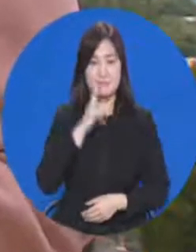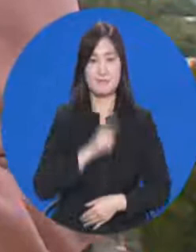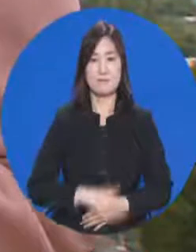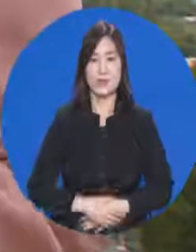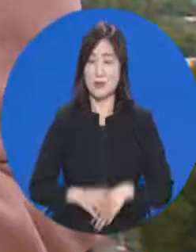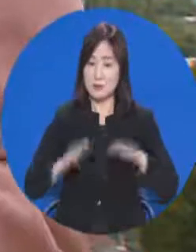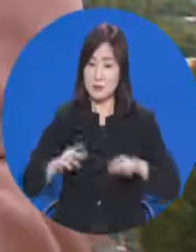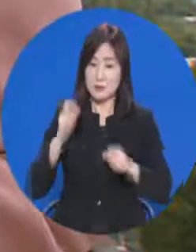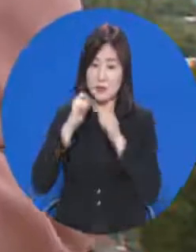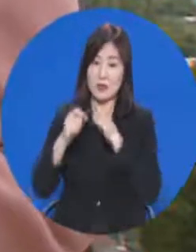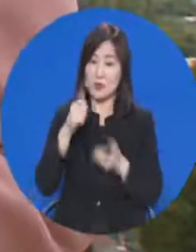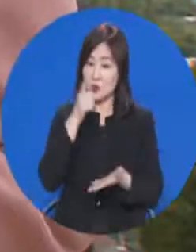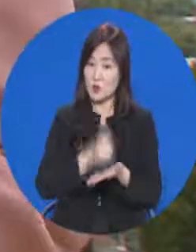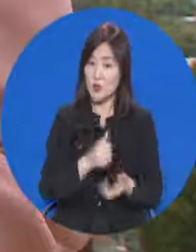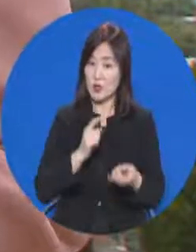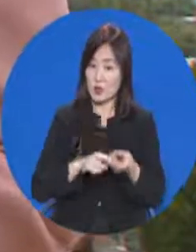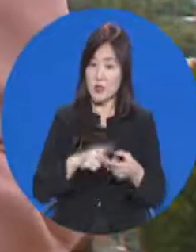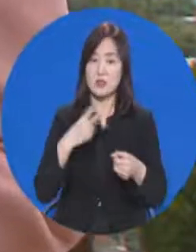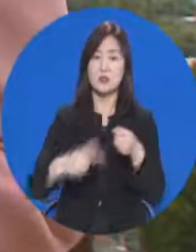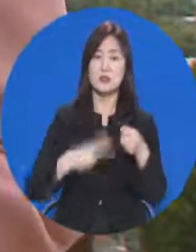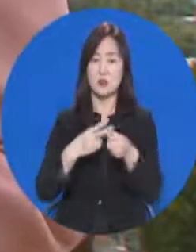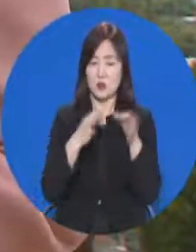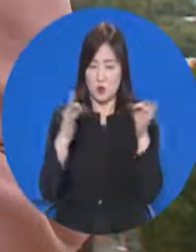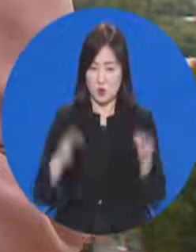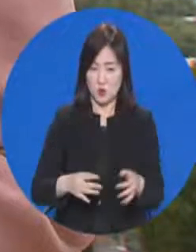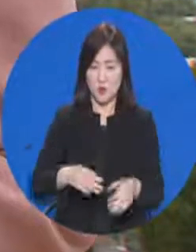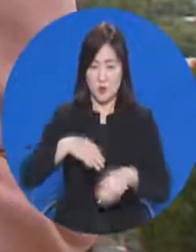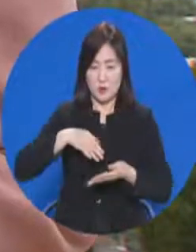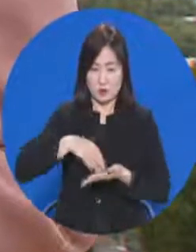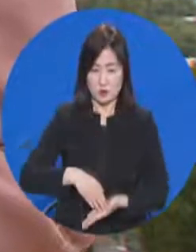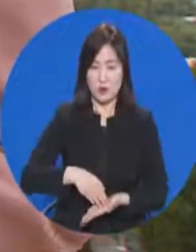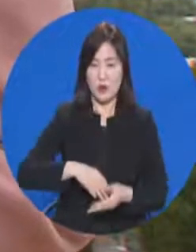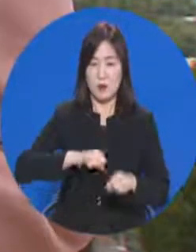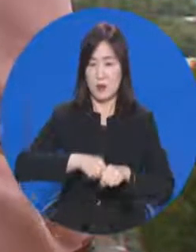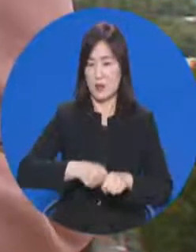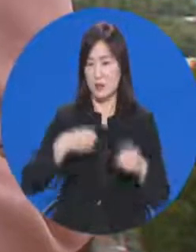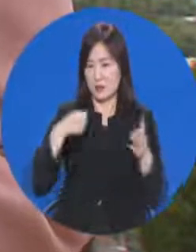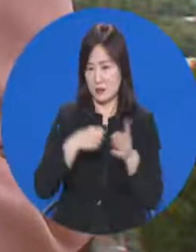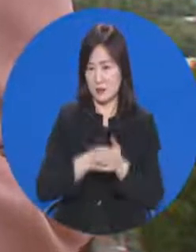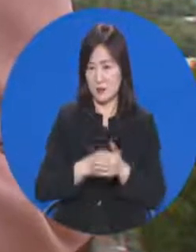사기 혐의에 대해 검찰이 2년여 만에 중형을 결정했습니다.